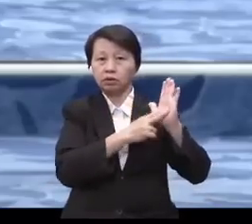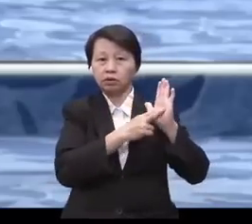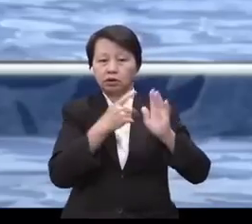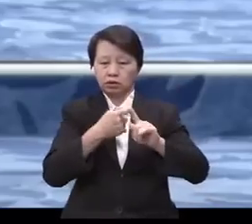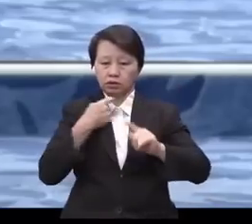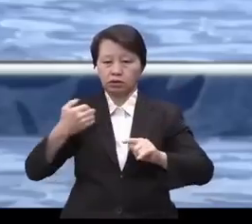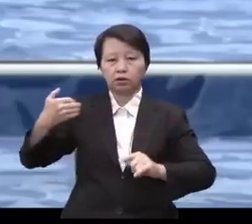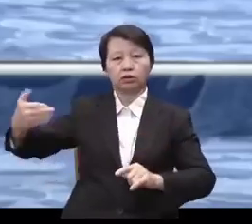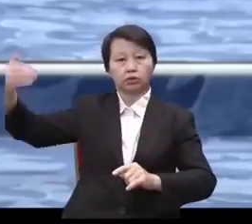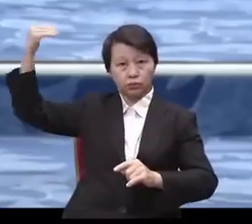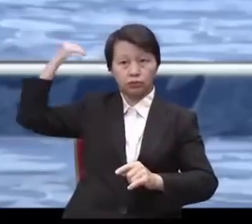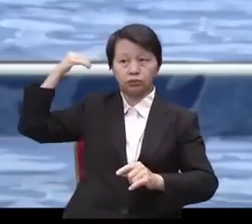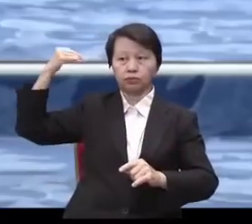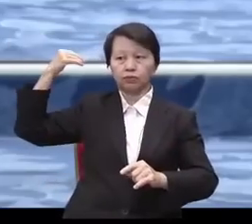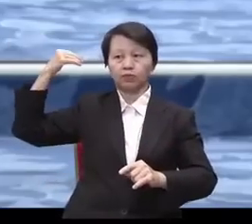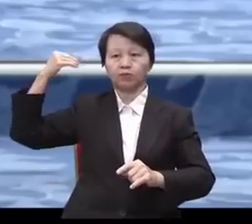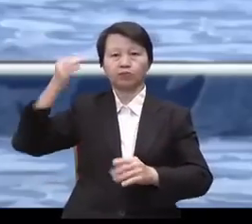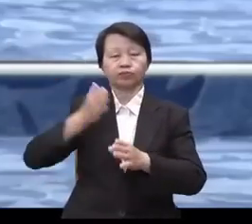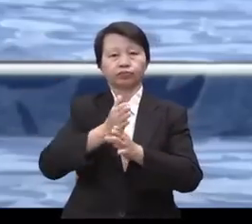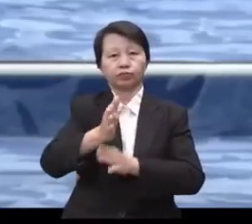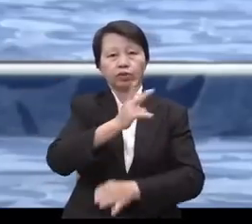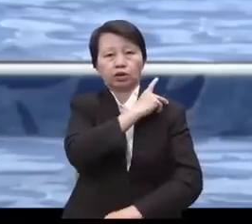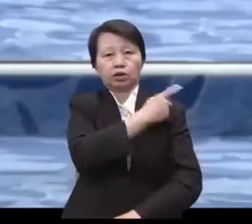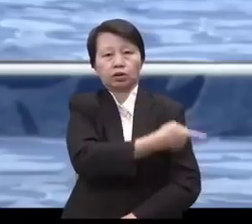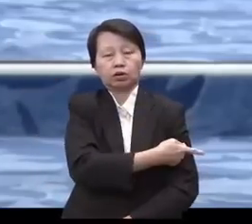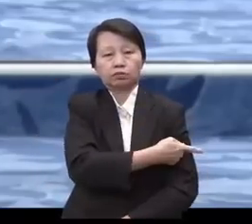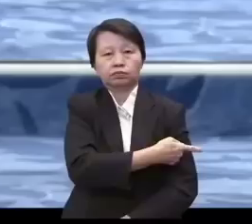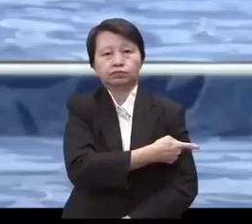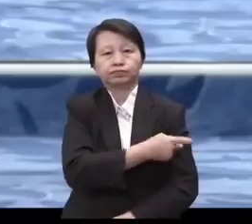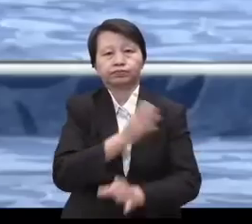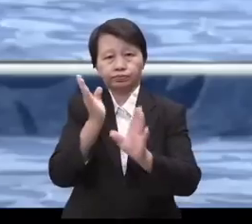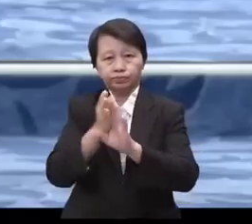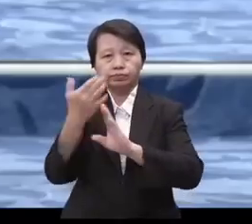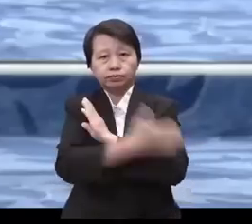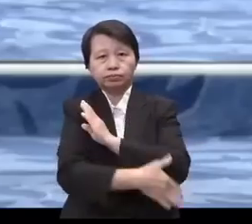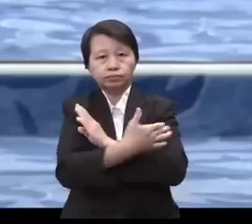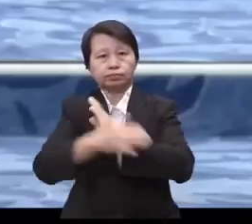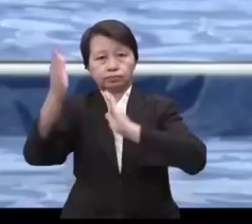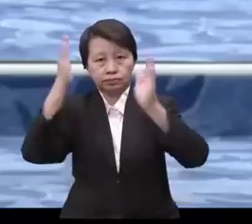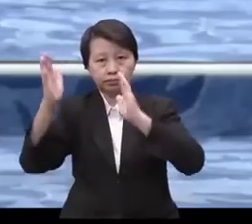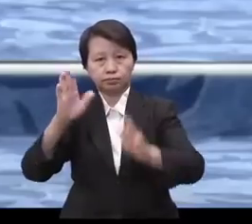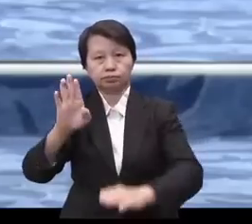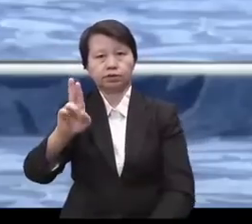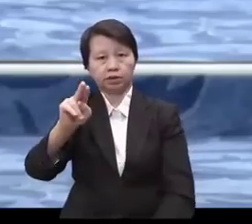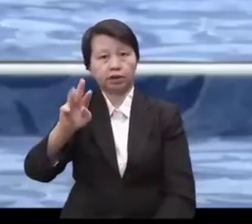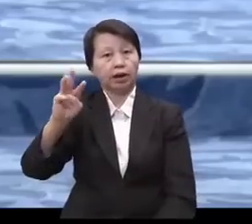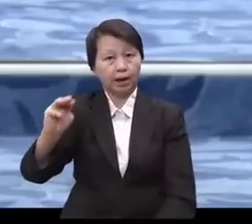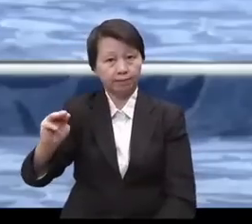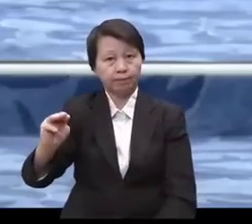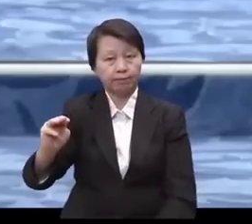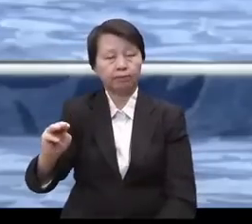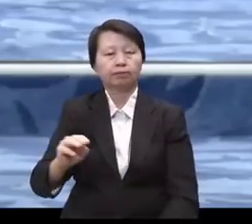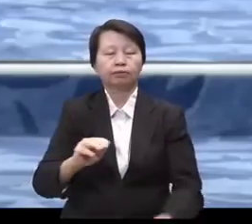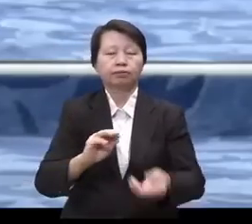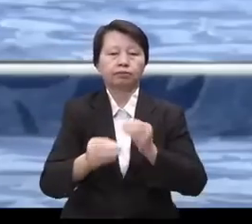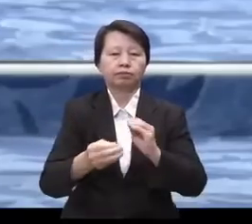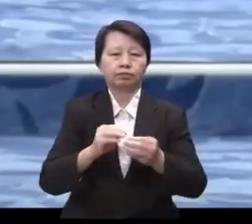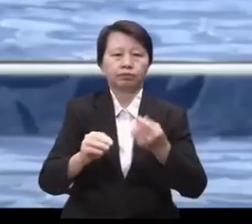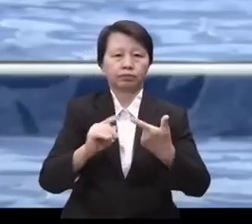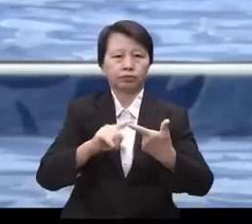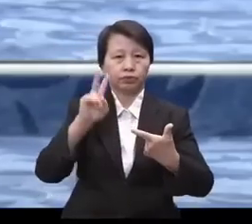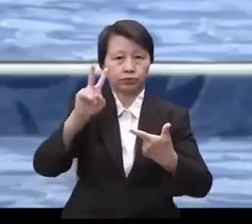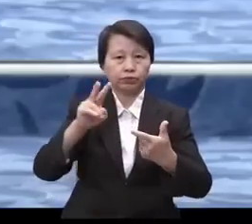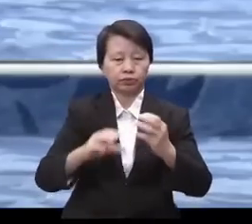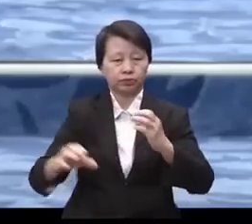dulu, adalah bidang kuasa dan wewenang Bank Negara Malaysia. Yang keduanya tentang